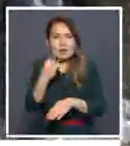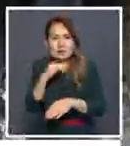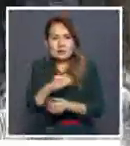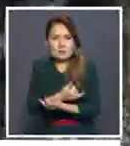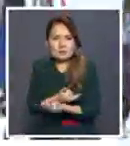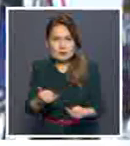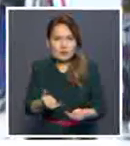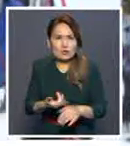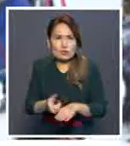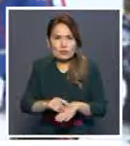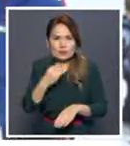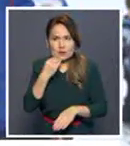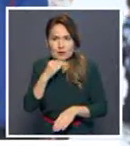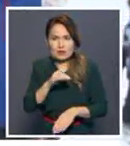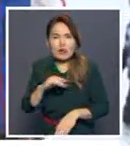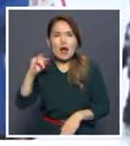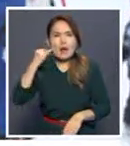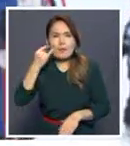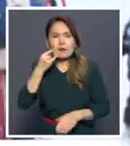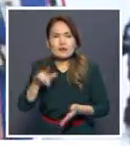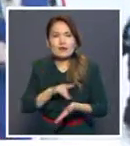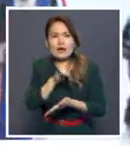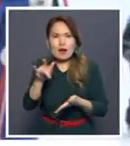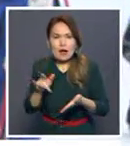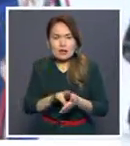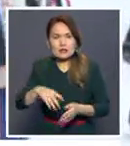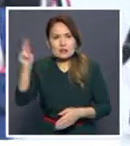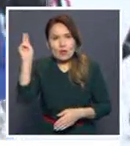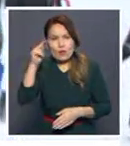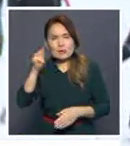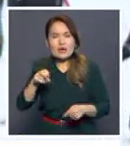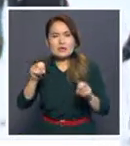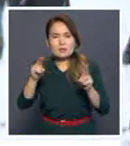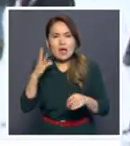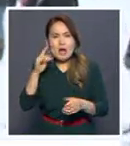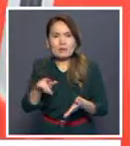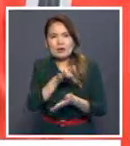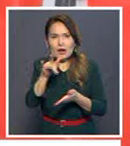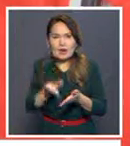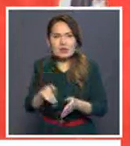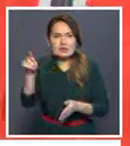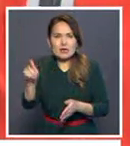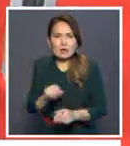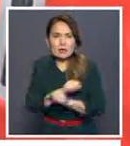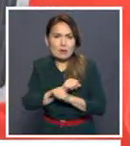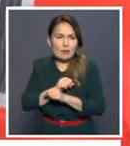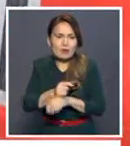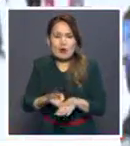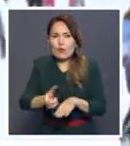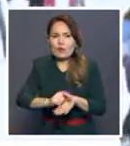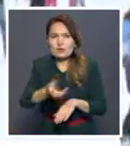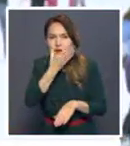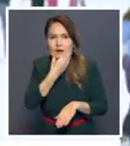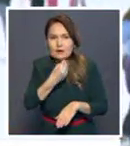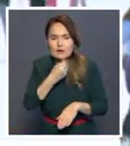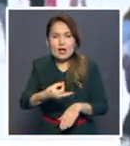анағұрлым жоғары. Мен Павлодар қаласында оқимын. Осында қысқы демалысқа келгем, демалуға. Келгеніме өкінбеймін. Табиғат өте